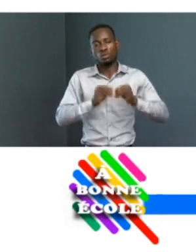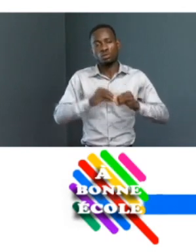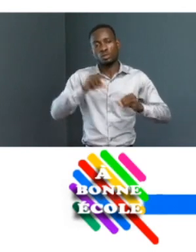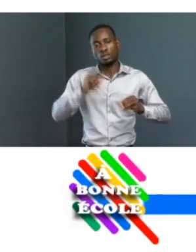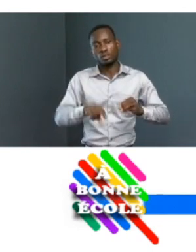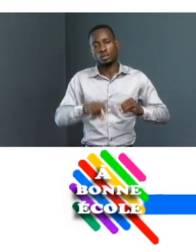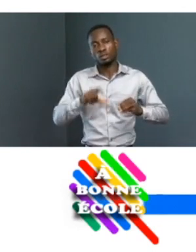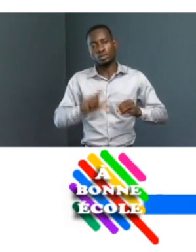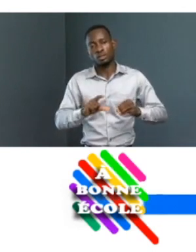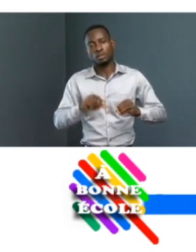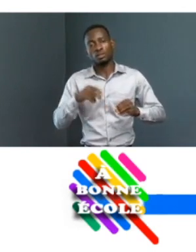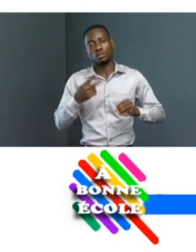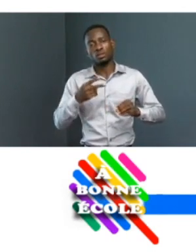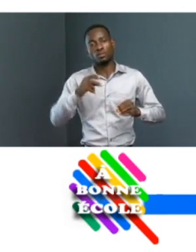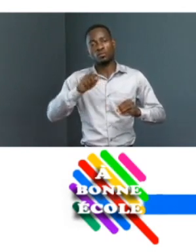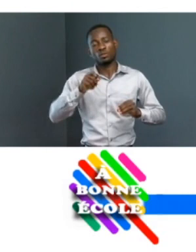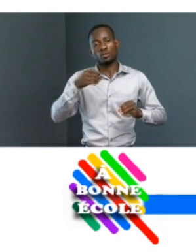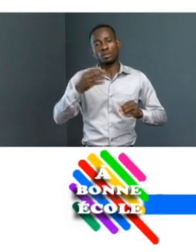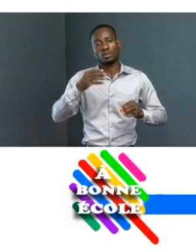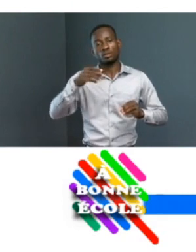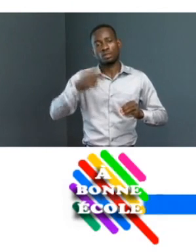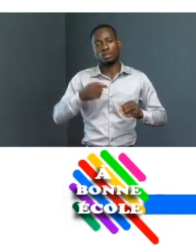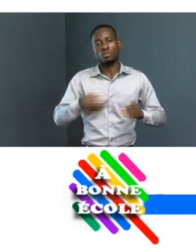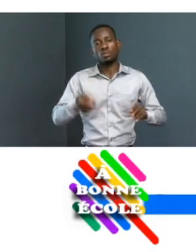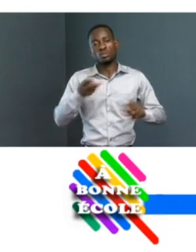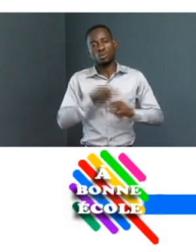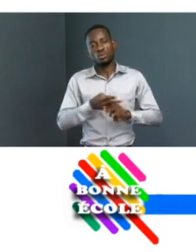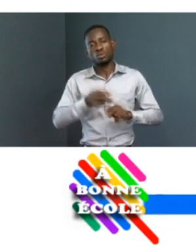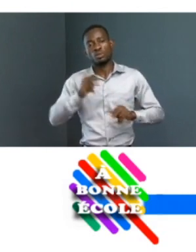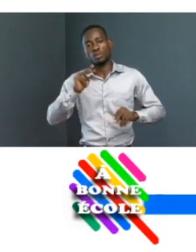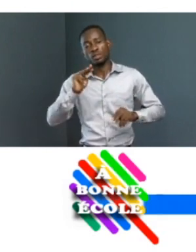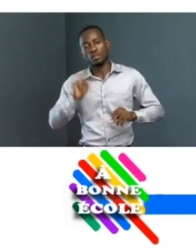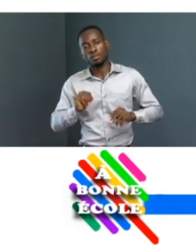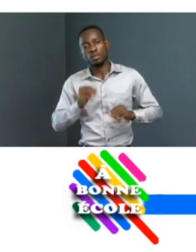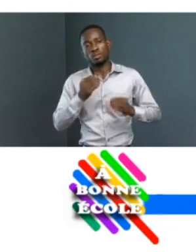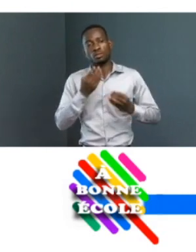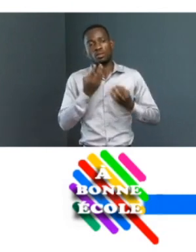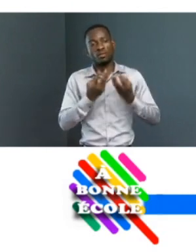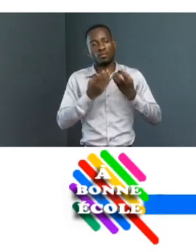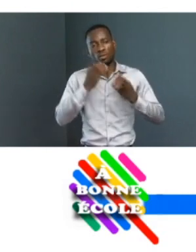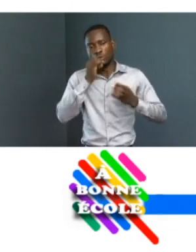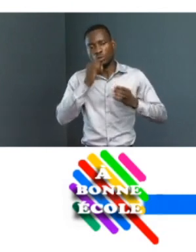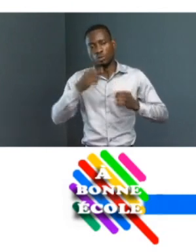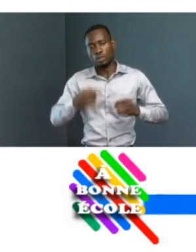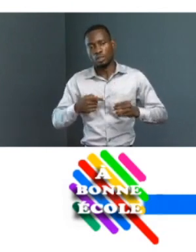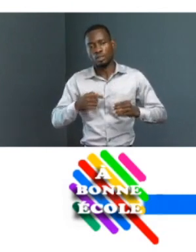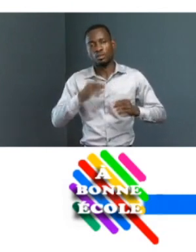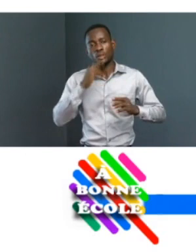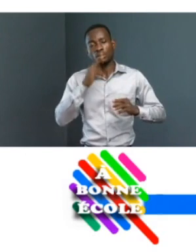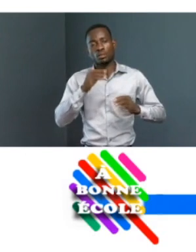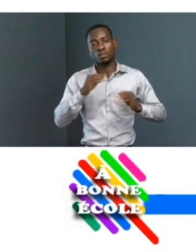latente 2,4 grammes multiplié par la masse de la vapeur d'eau en grammes. Et la réponse nous